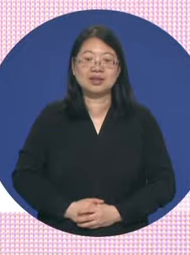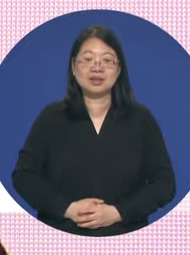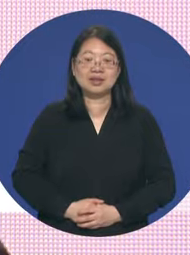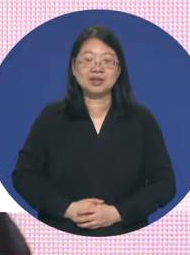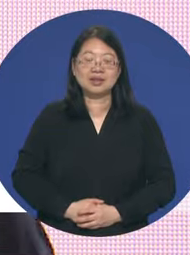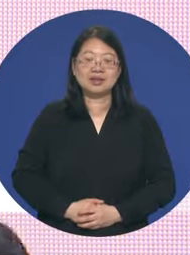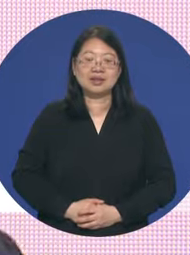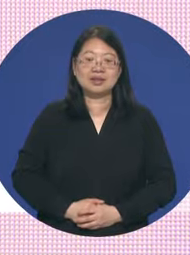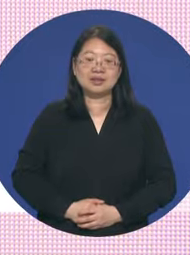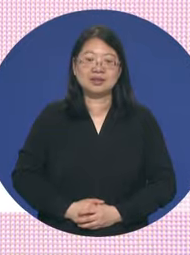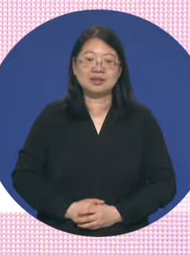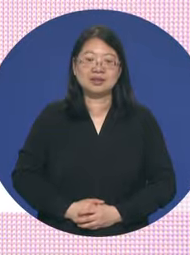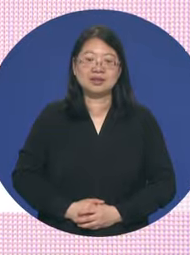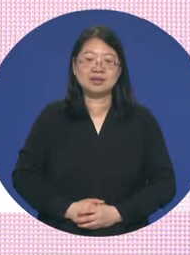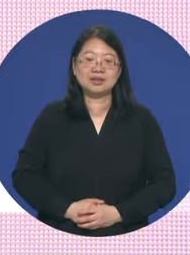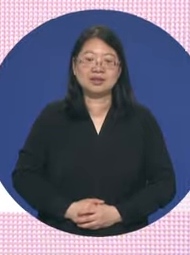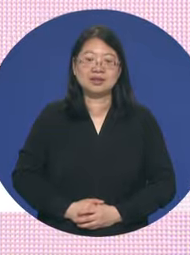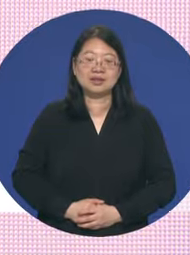차별